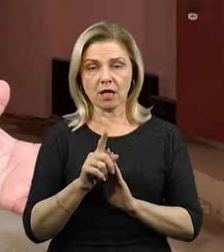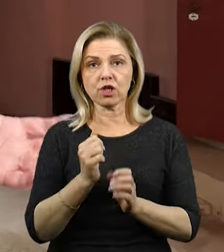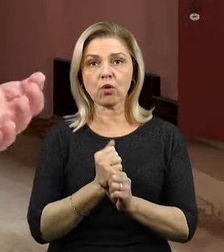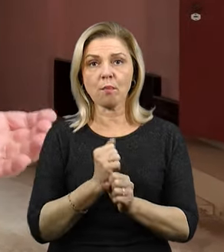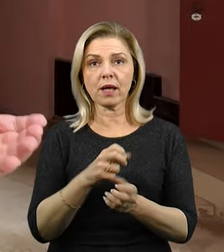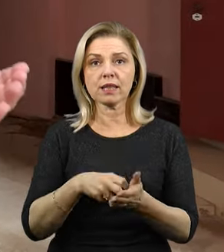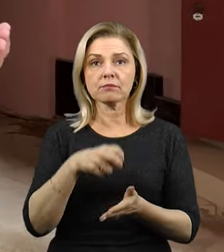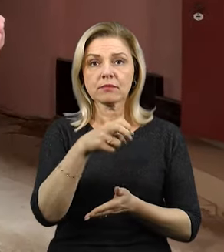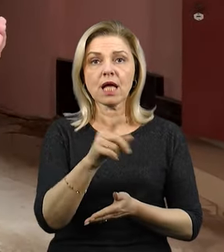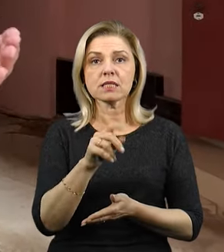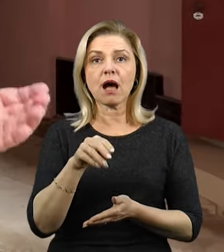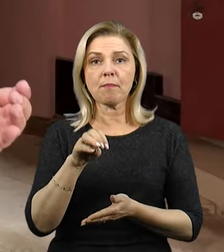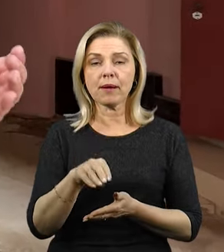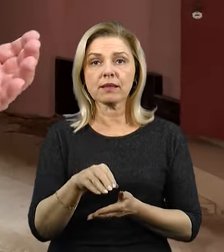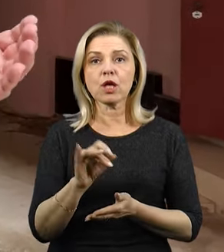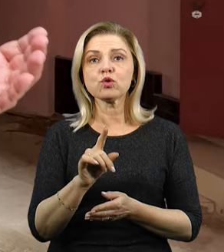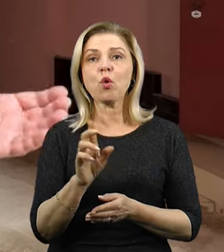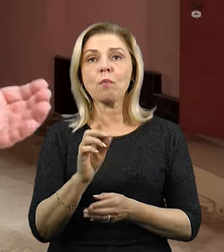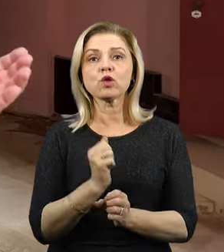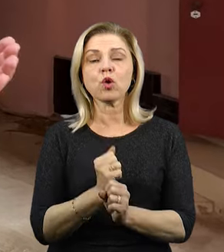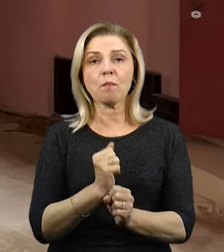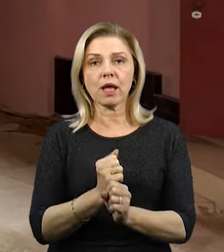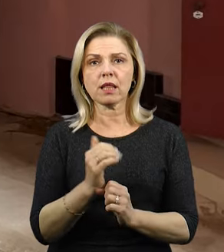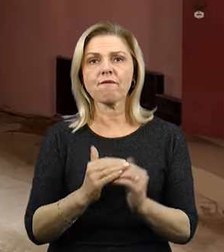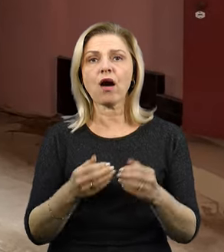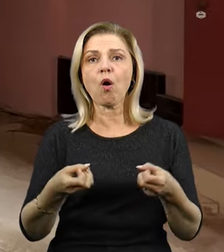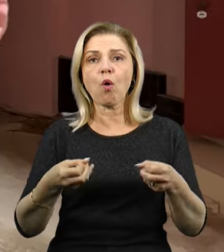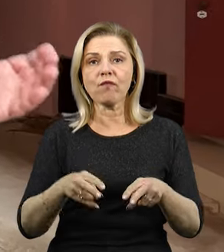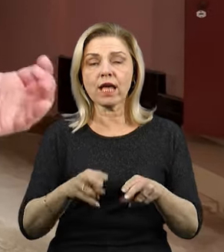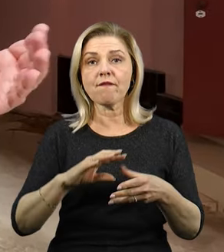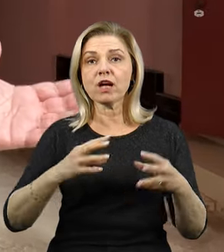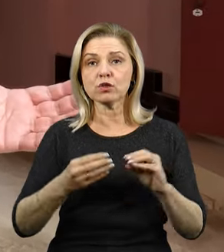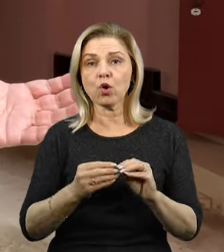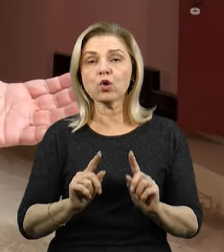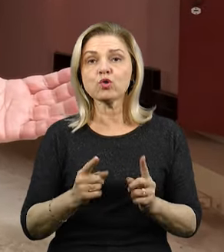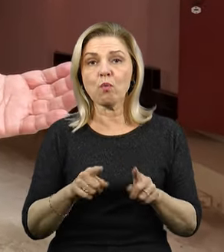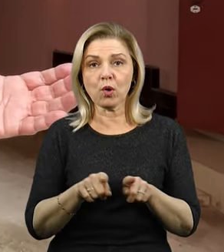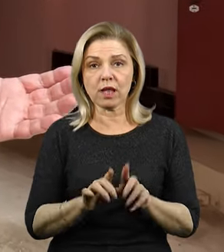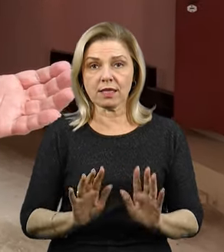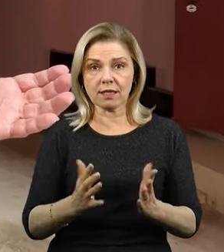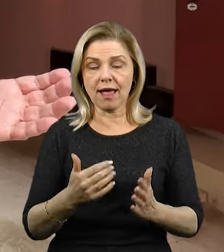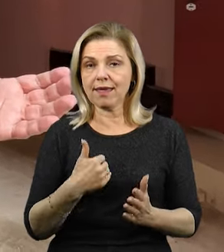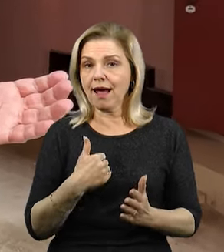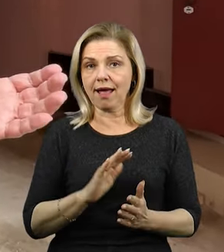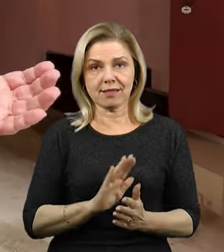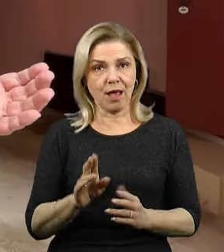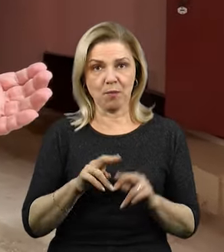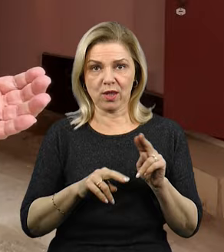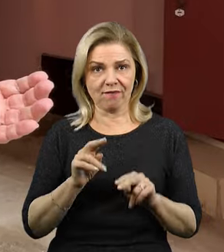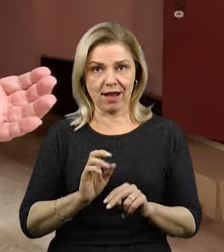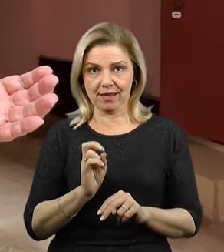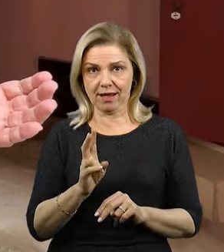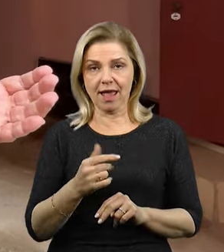запити для того щоби зробити фаховий висновок Чому так сталося Тобто я не будівельник я не